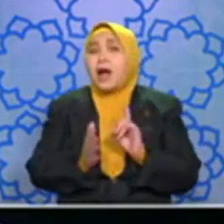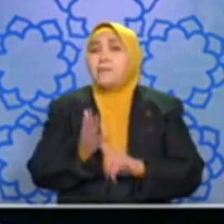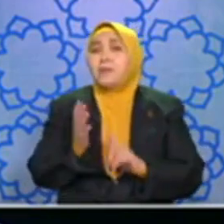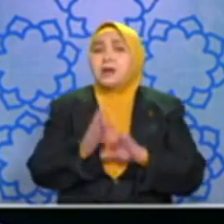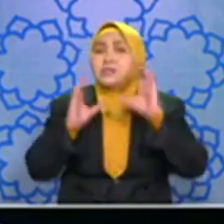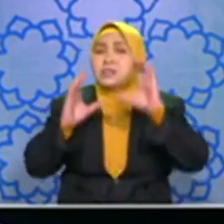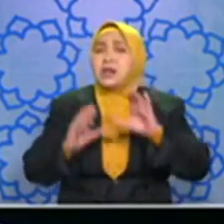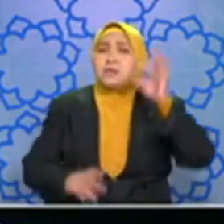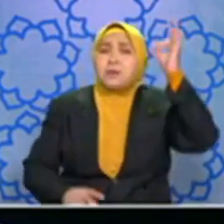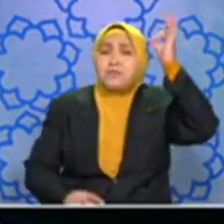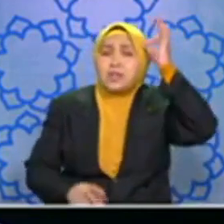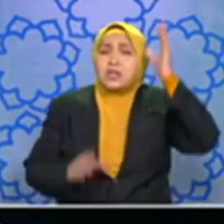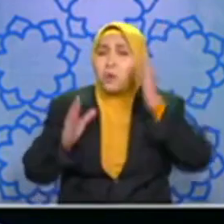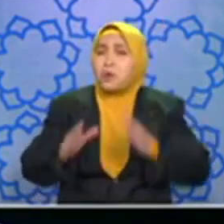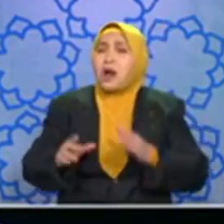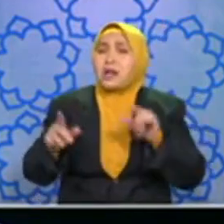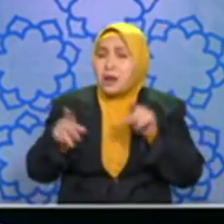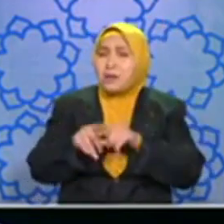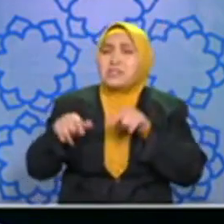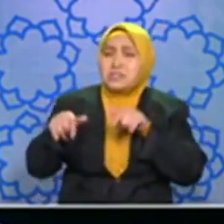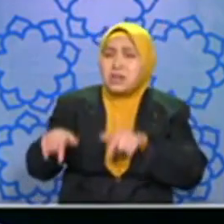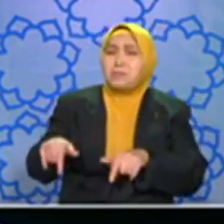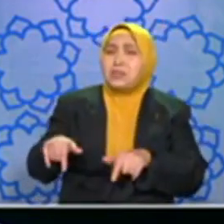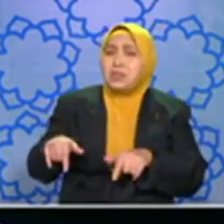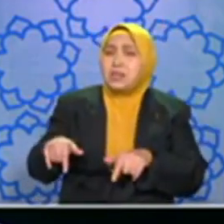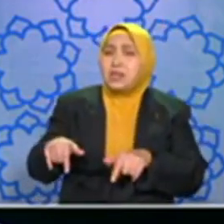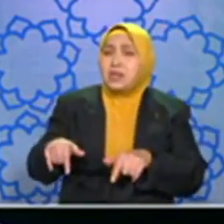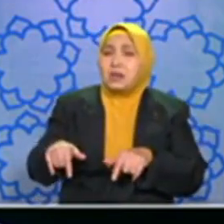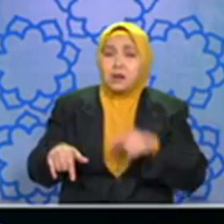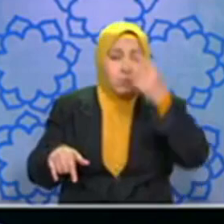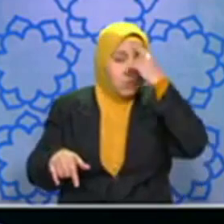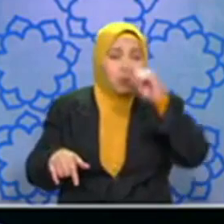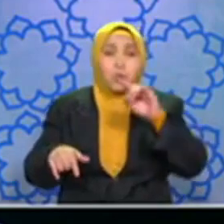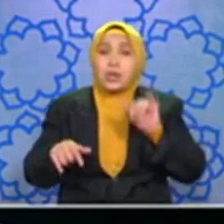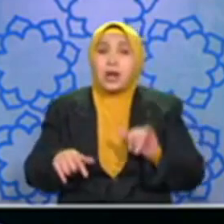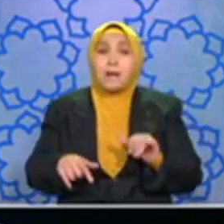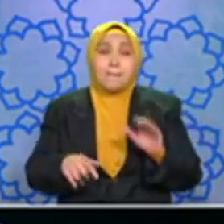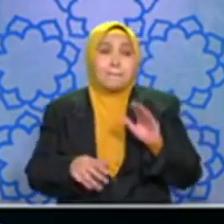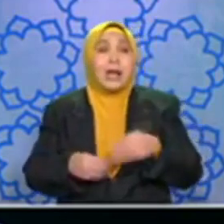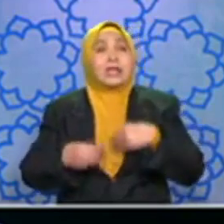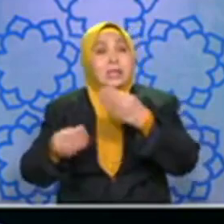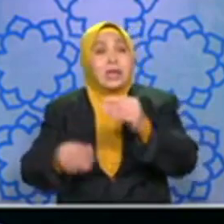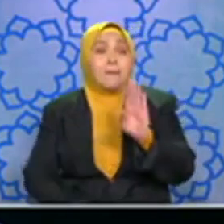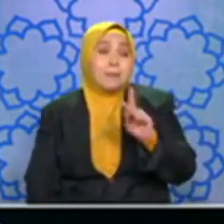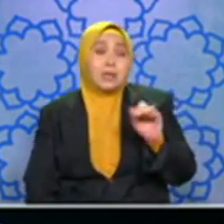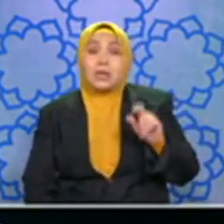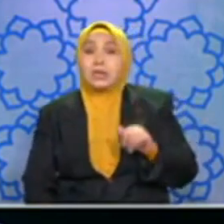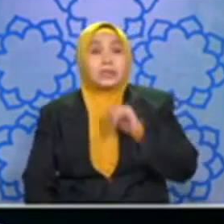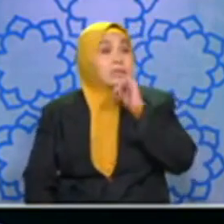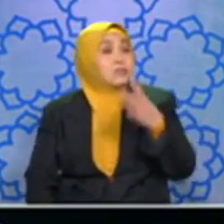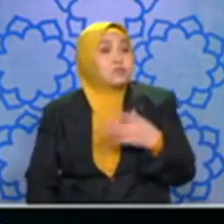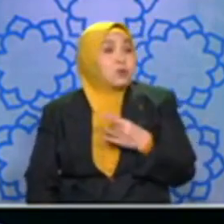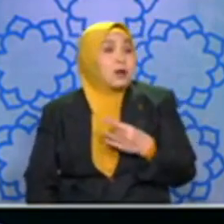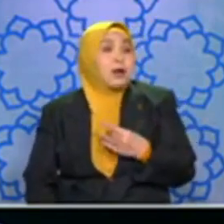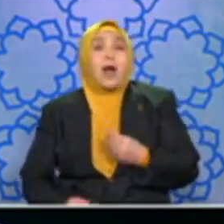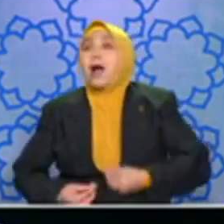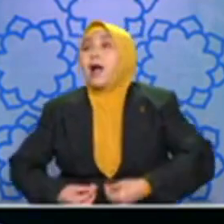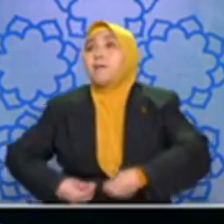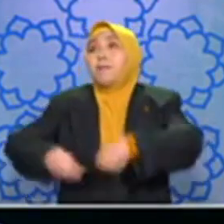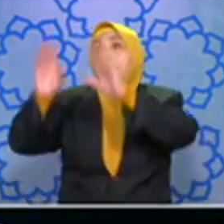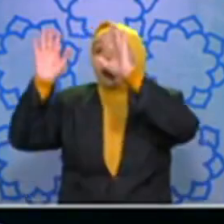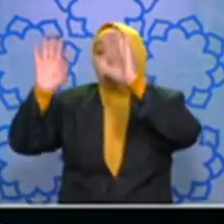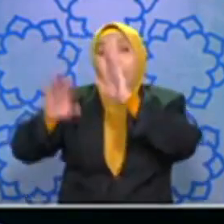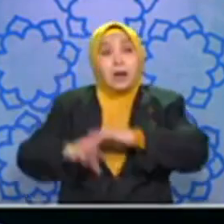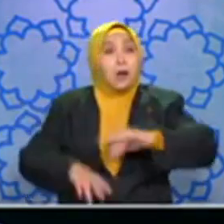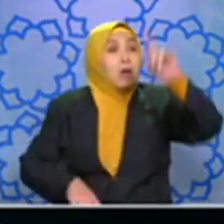cara berfikir orang yang begini? Dia bagi yang berbaki, Ustaz. Yang dia tak suka dia bagi pada Allah. Contohnya,